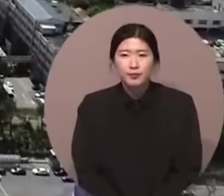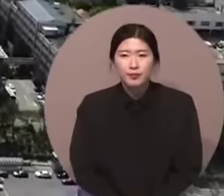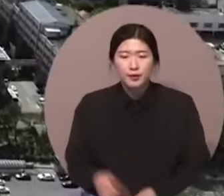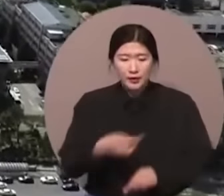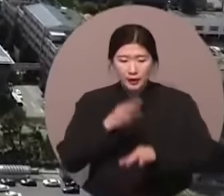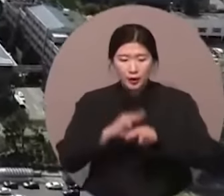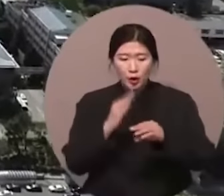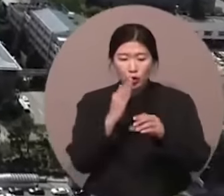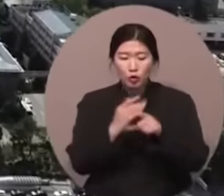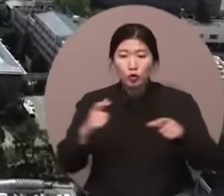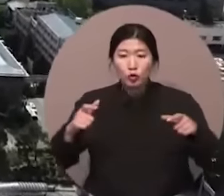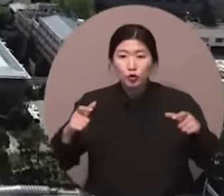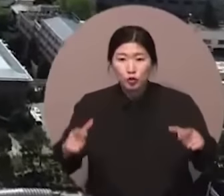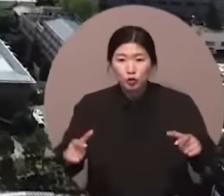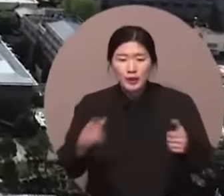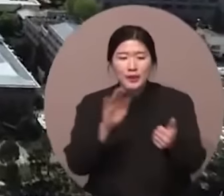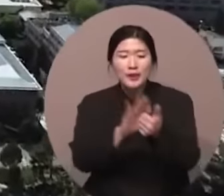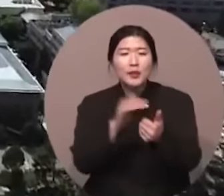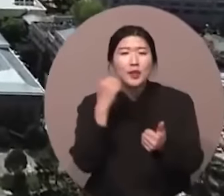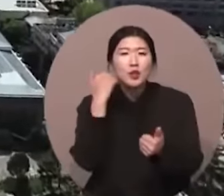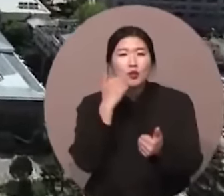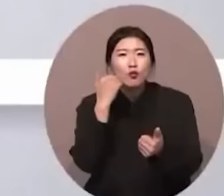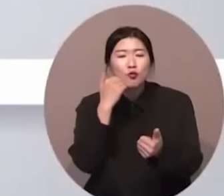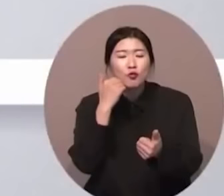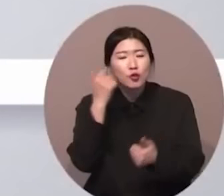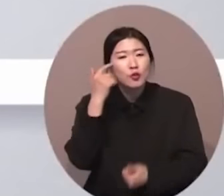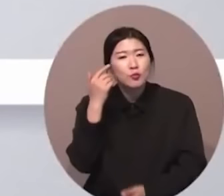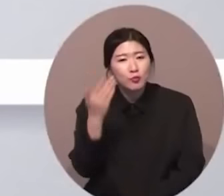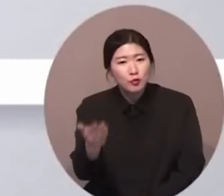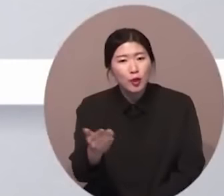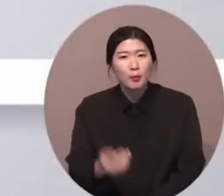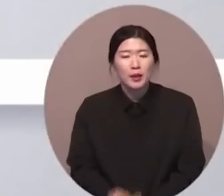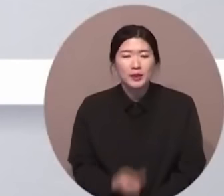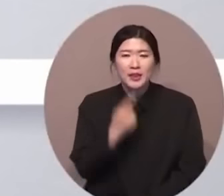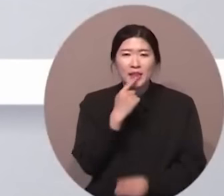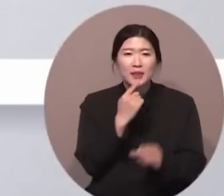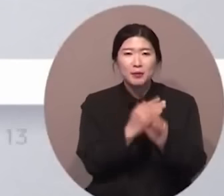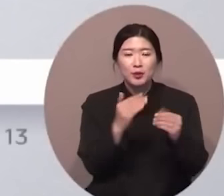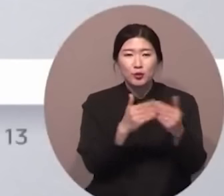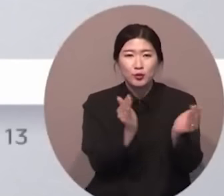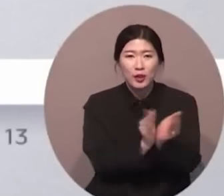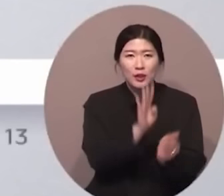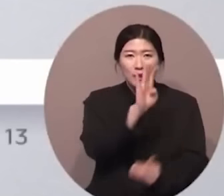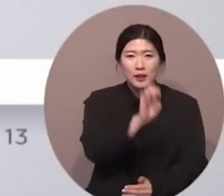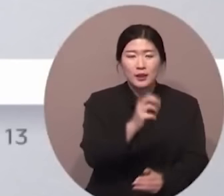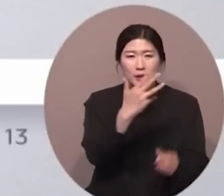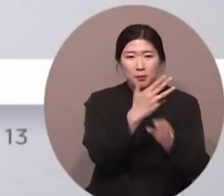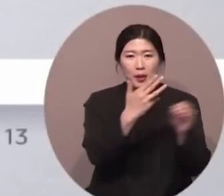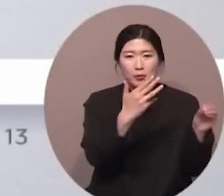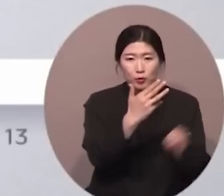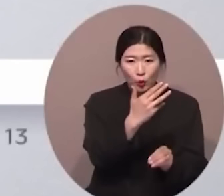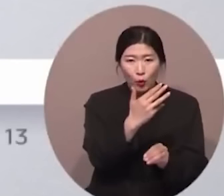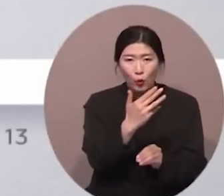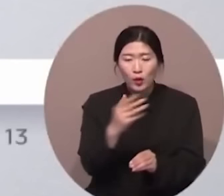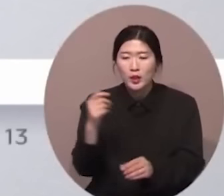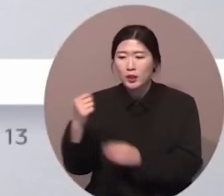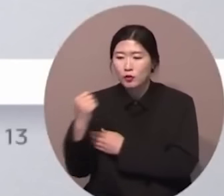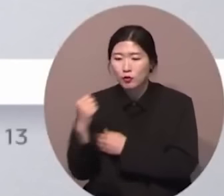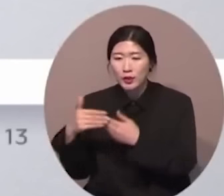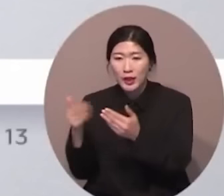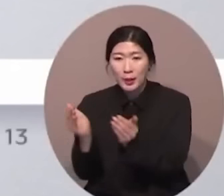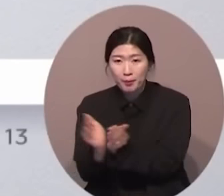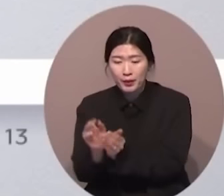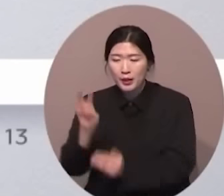대전 중구 선거구에서 누구를 지지하는지 물었습니다 더불어민주당 박용갑 후보가 48% 국민의 미은